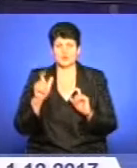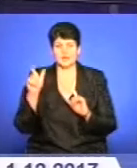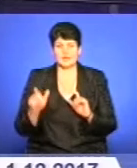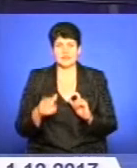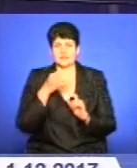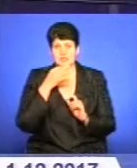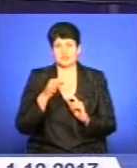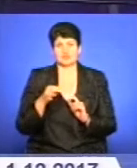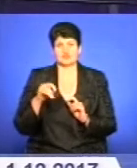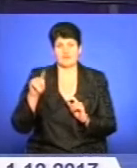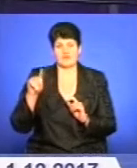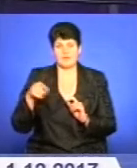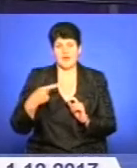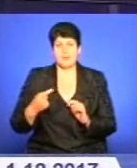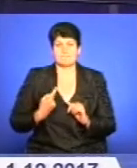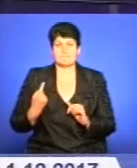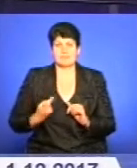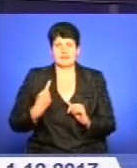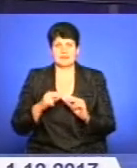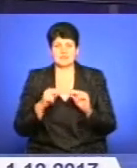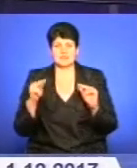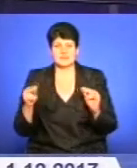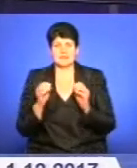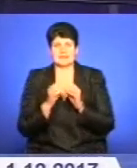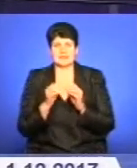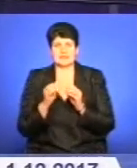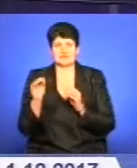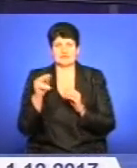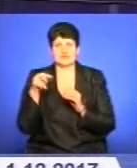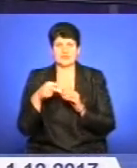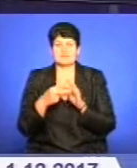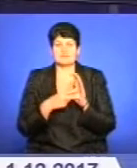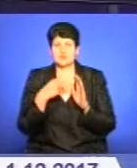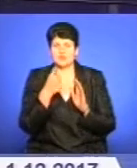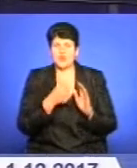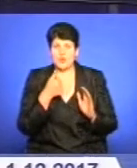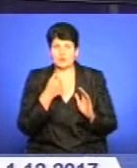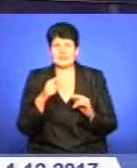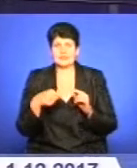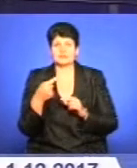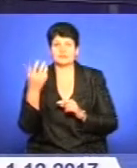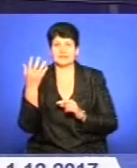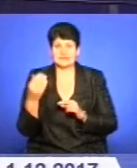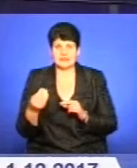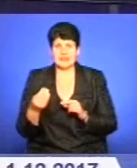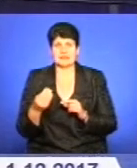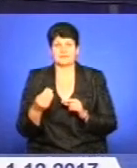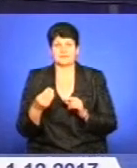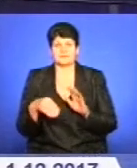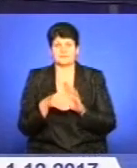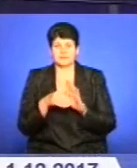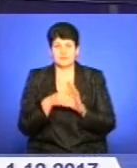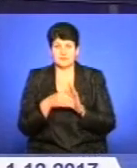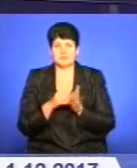вимогу майстра виробничого навчання до прокуратури 10 жовтня 2017 року. Наступного дня передачу неправомірної